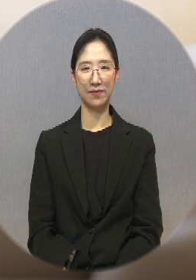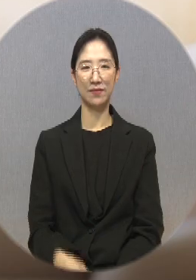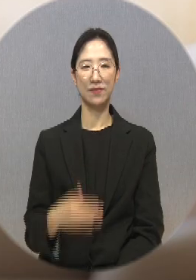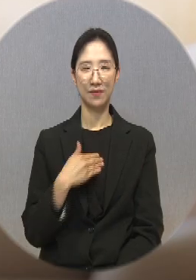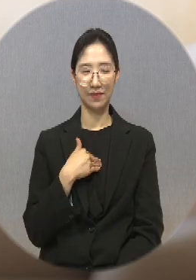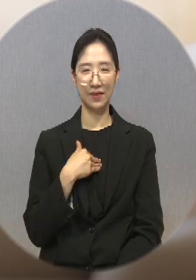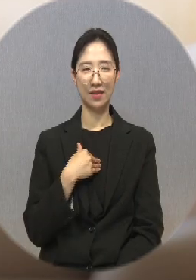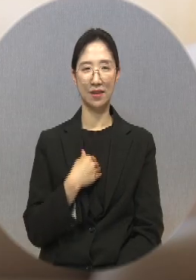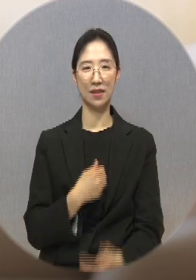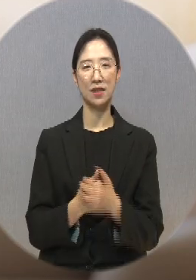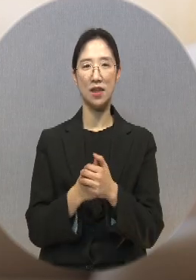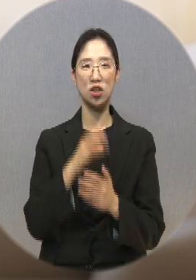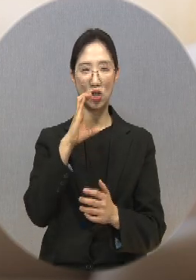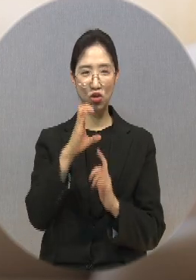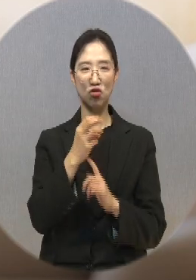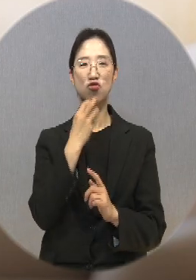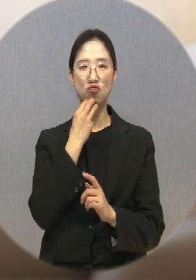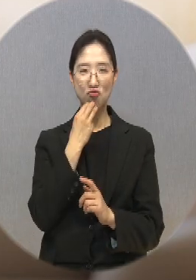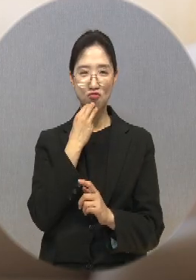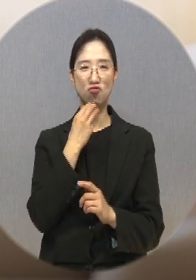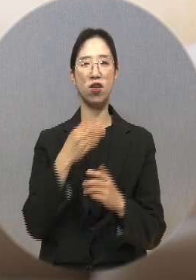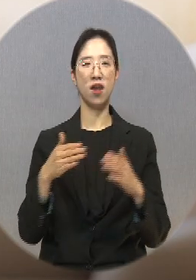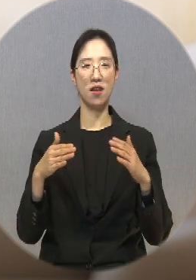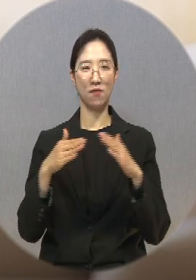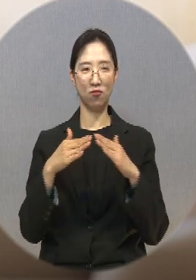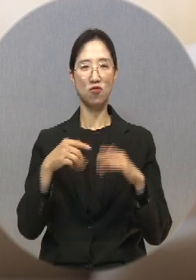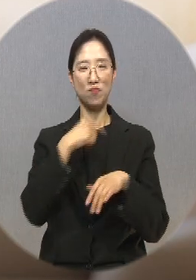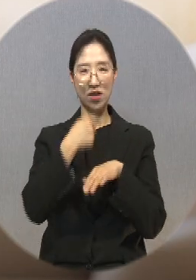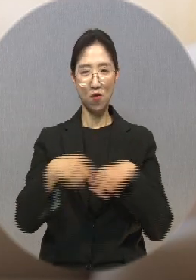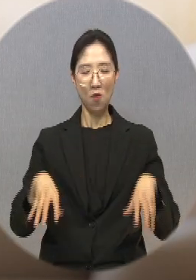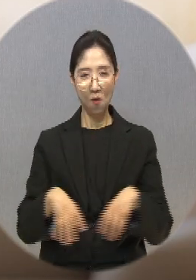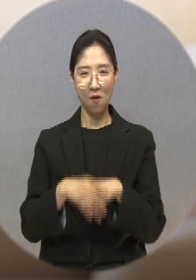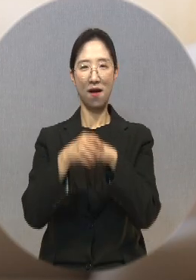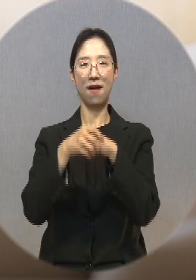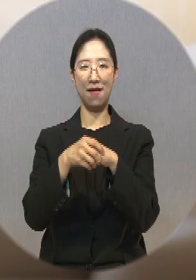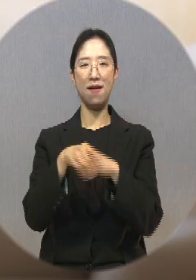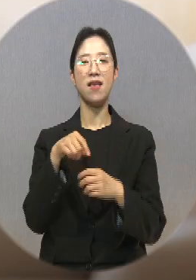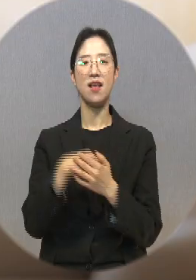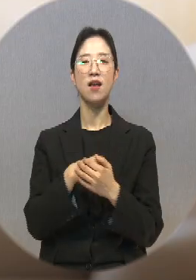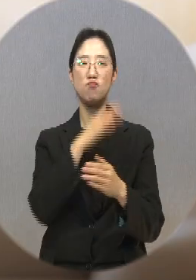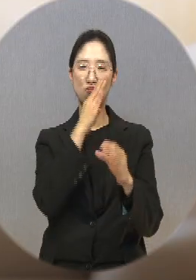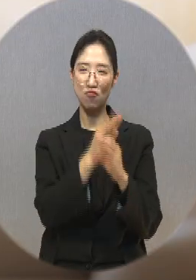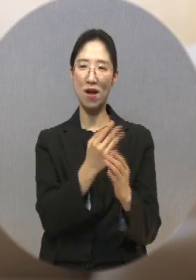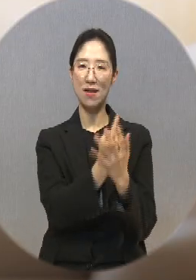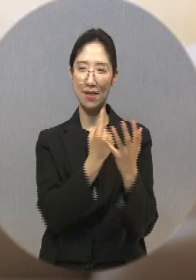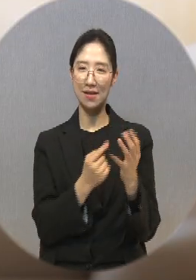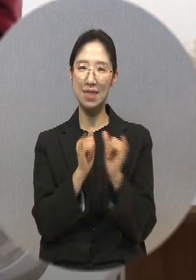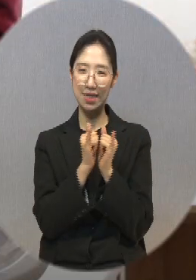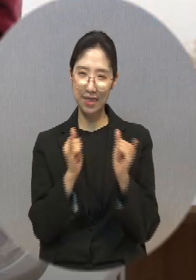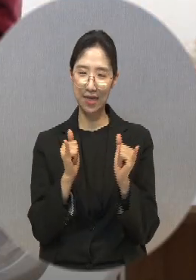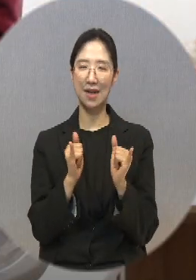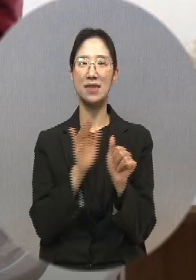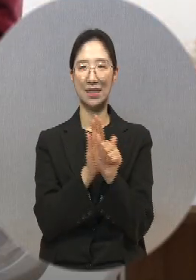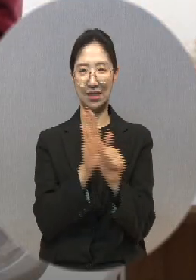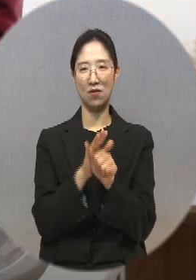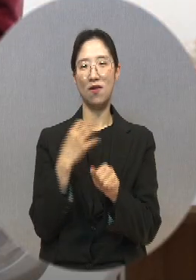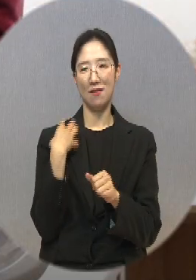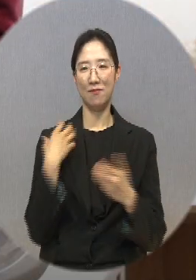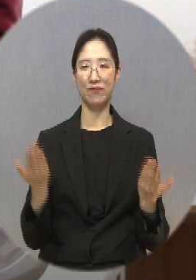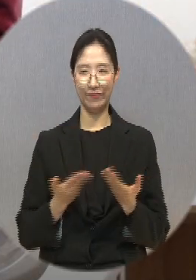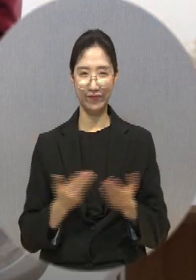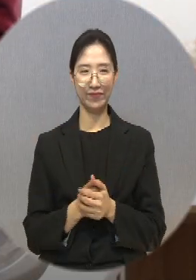저는 천주교 서울대교구 민족화해위원회에서 북향민 지원 업무를 담당하고 있습니다. 저를